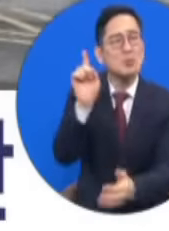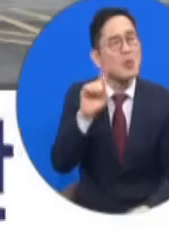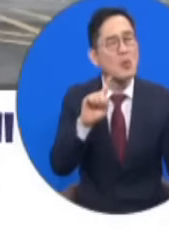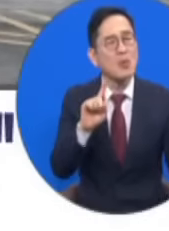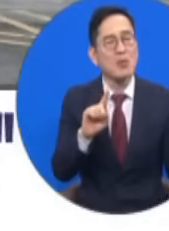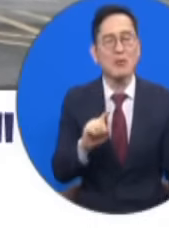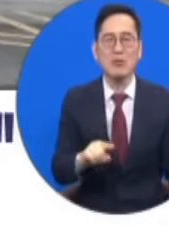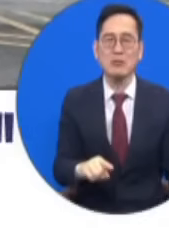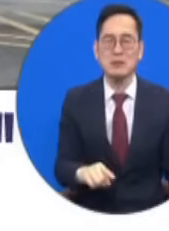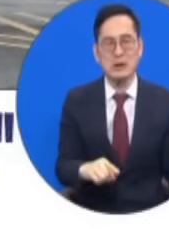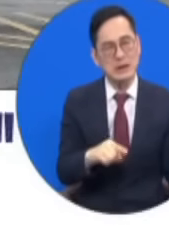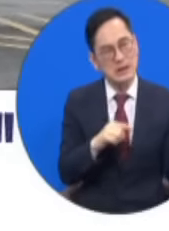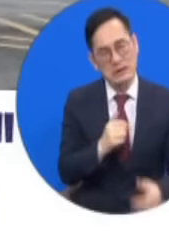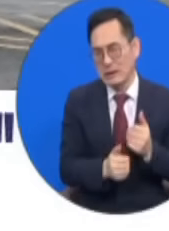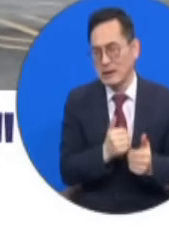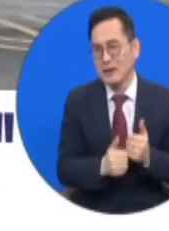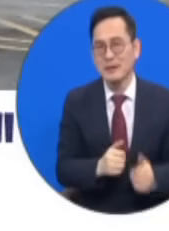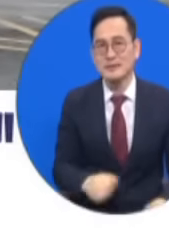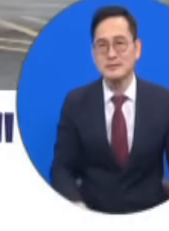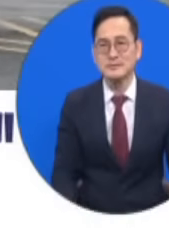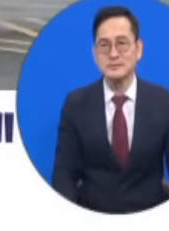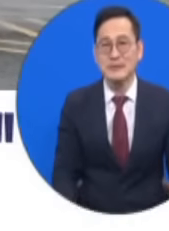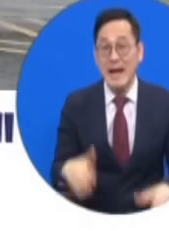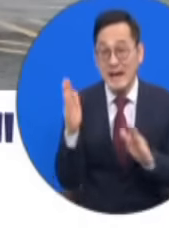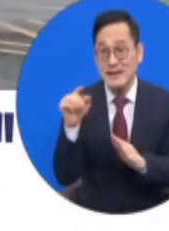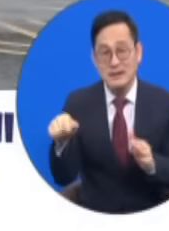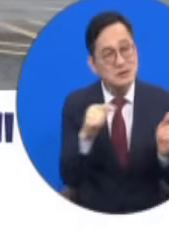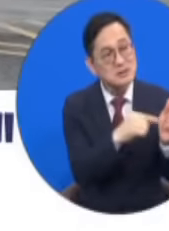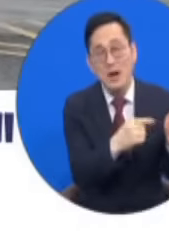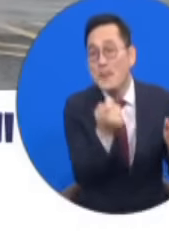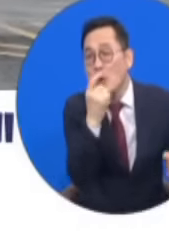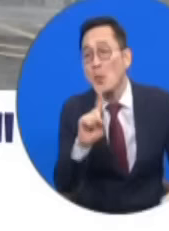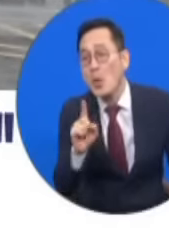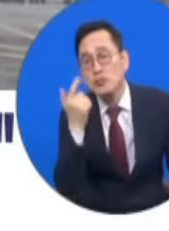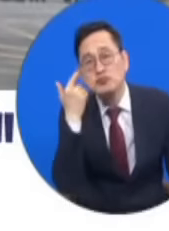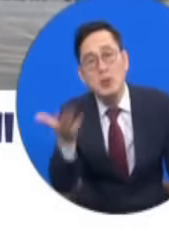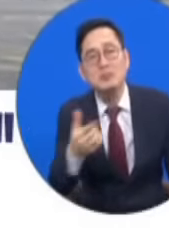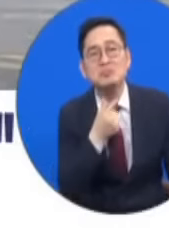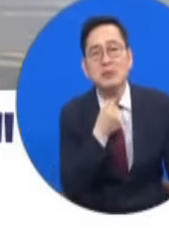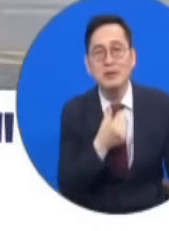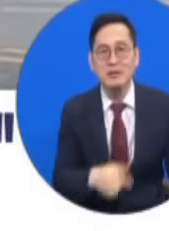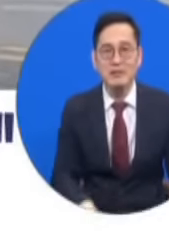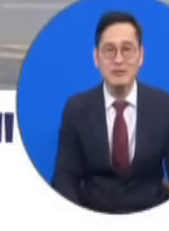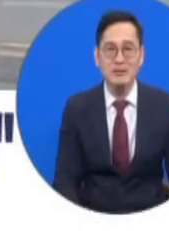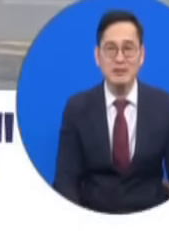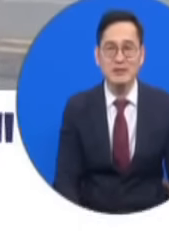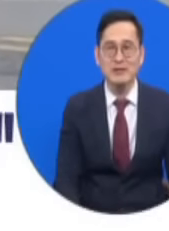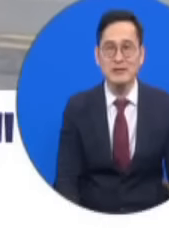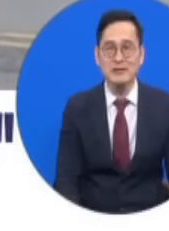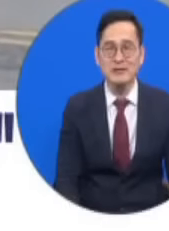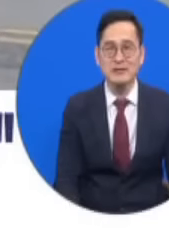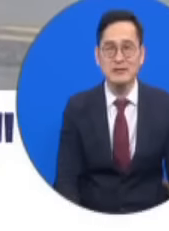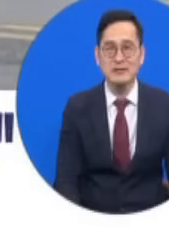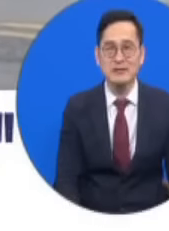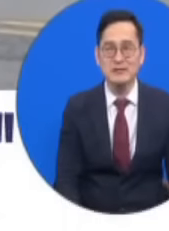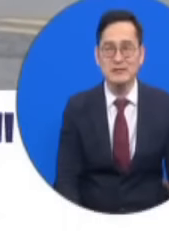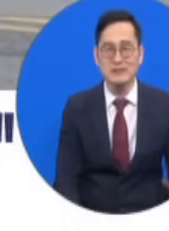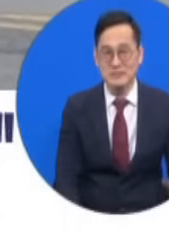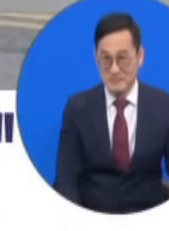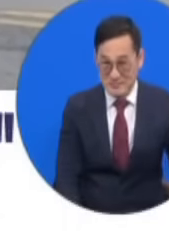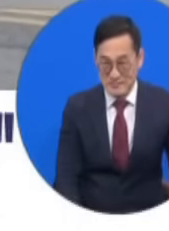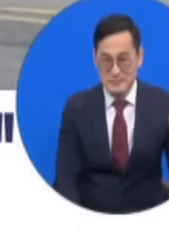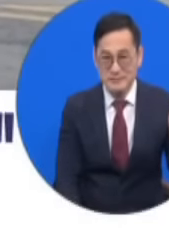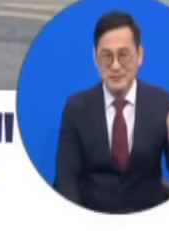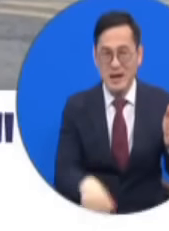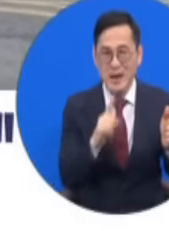참 학생들 상대로 좀 인터뷰도 좀 하고 싶은 생각이 듭니다. 그리고 또 하나 좀 가관인 것은 이 김준혁 후보의